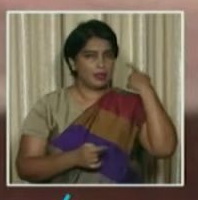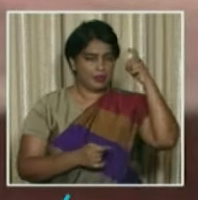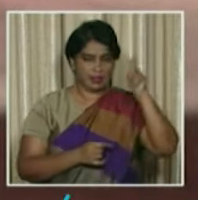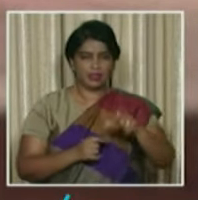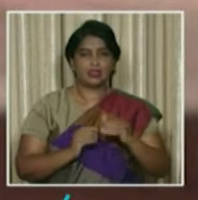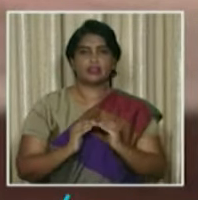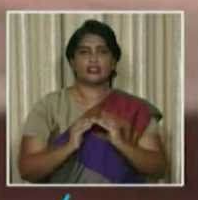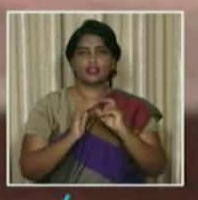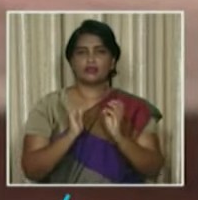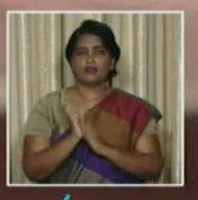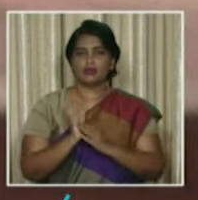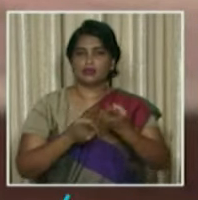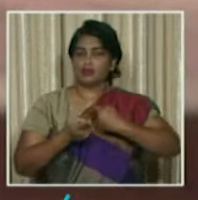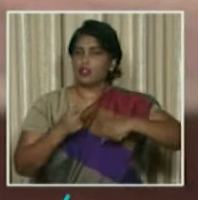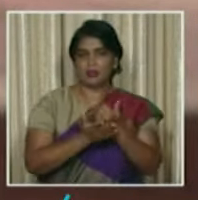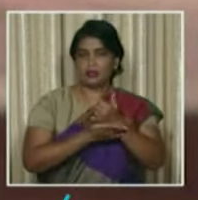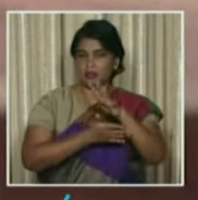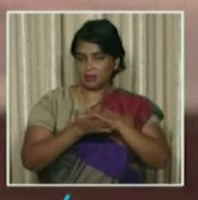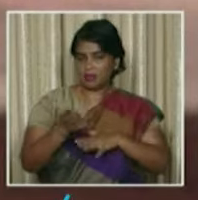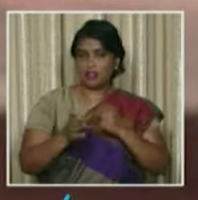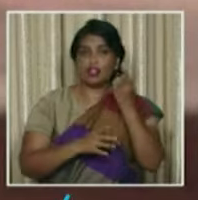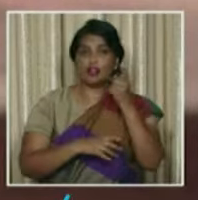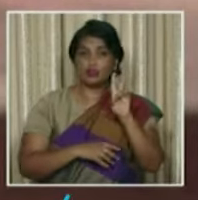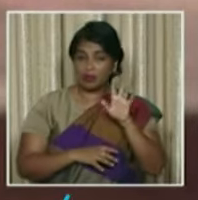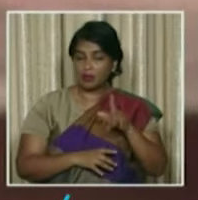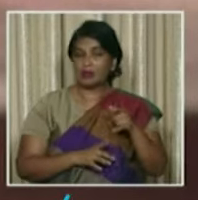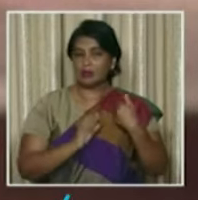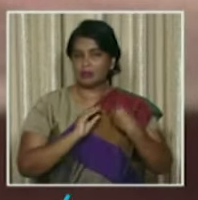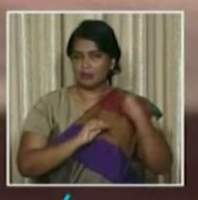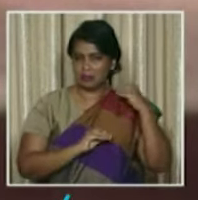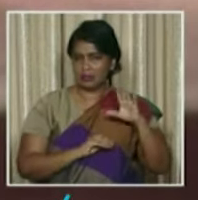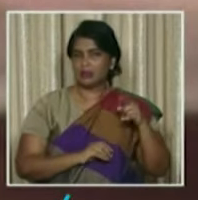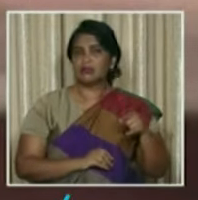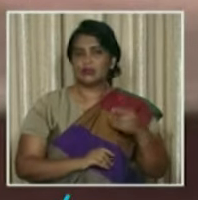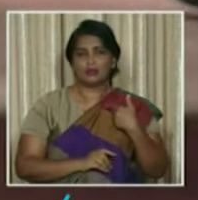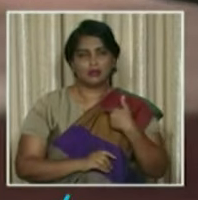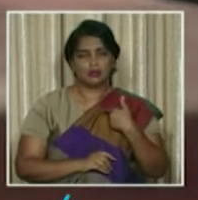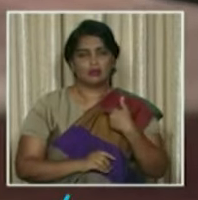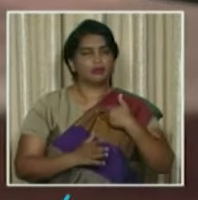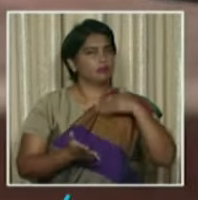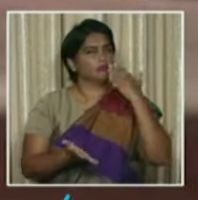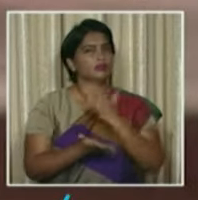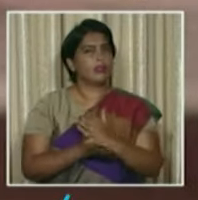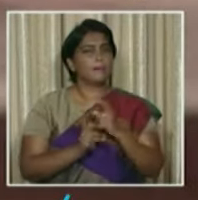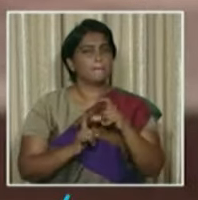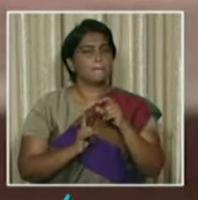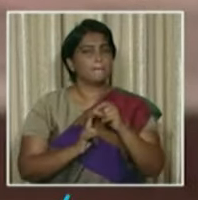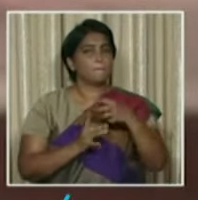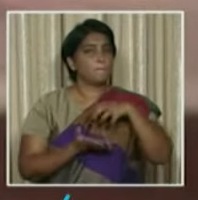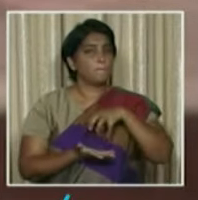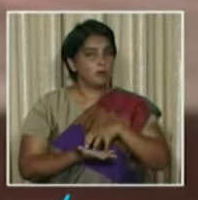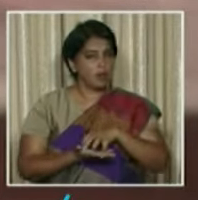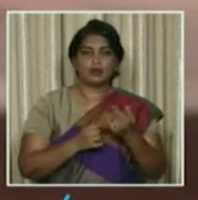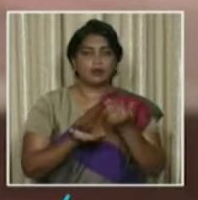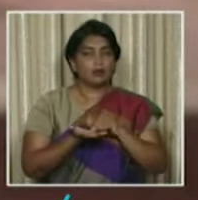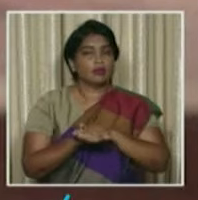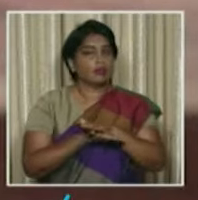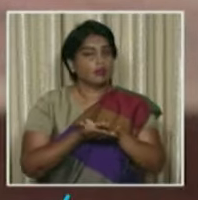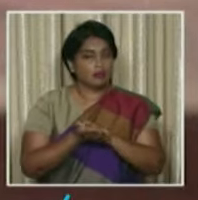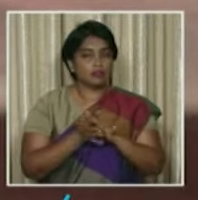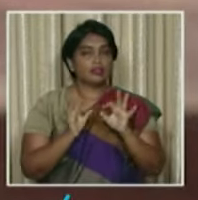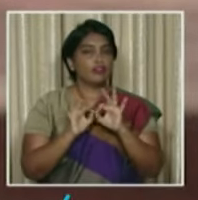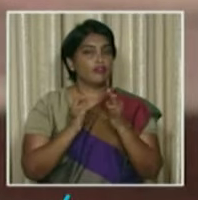සංවර්ධන කමිටුව අපි සියලුම දෙනා අනුමැතිය ලබා දෙනවා 12 වෙනිදා වෙනකොට ගරු කතානායකතුමනි මේක අත්හිටවන්න කියලා ප්‍රාදේශ සභාවෙන් ඉල්ලීමක් කරලා තියෙනවා